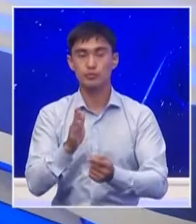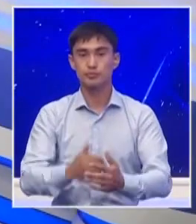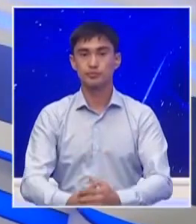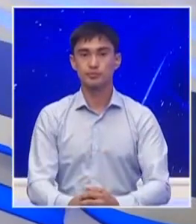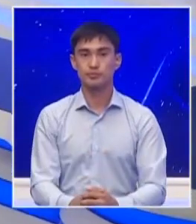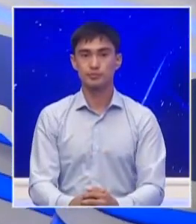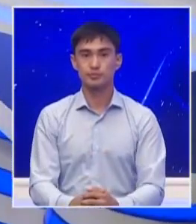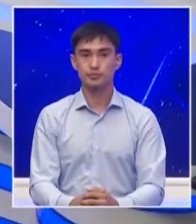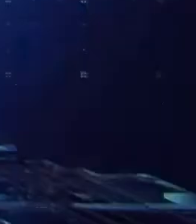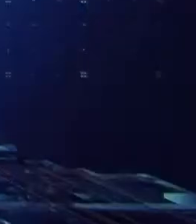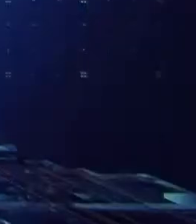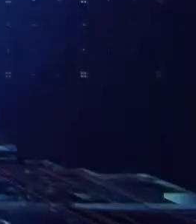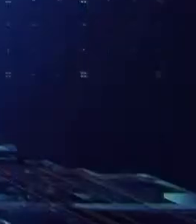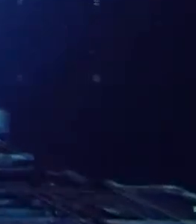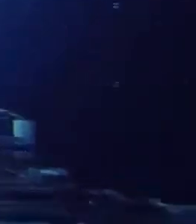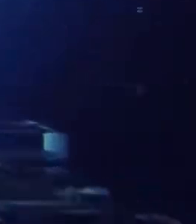между